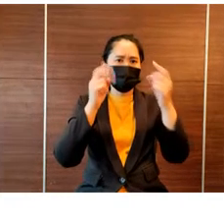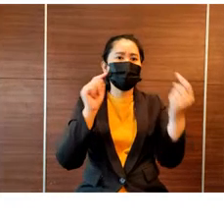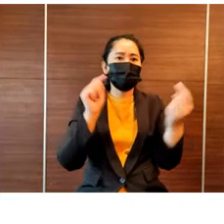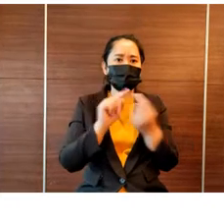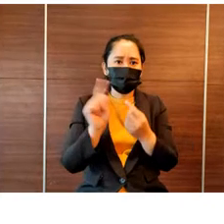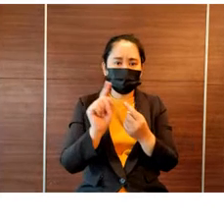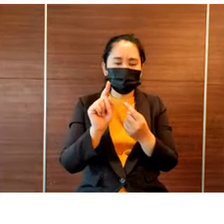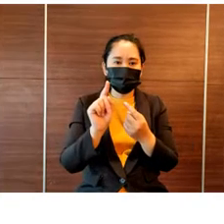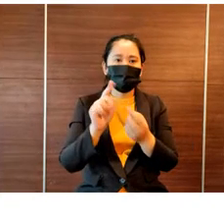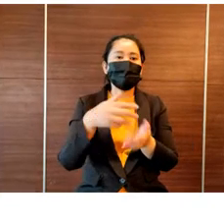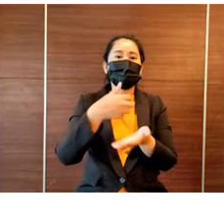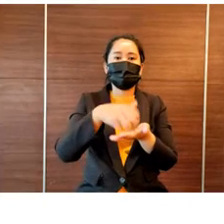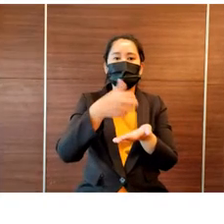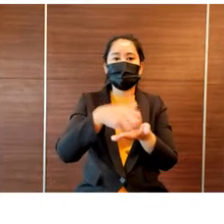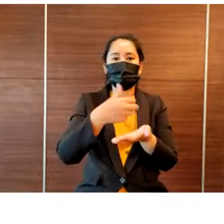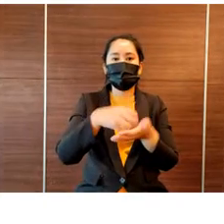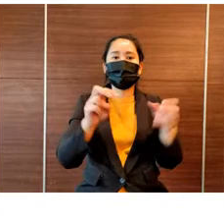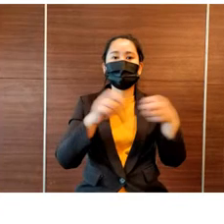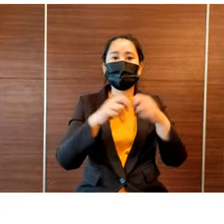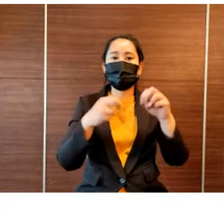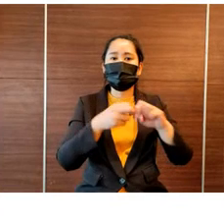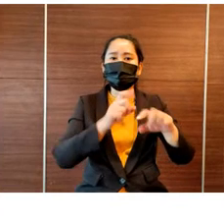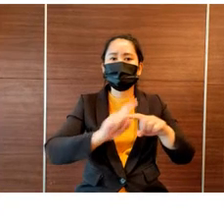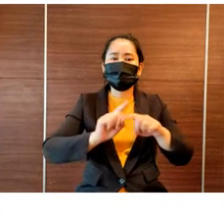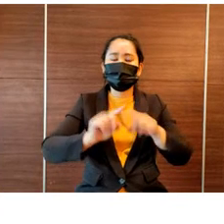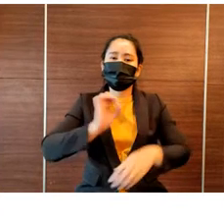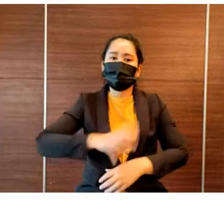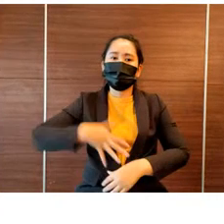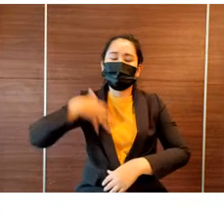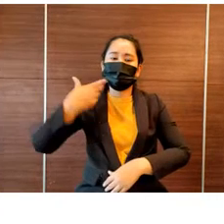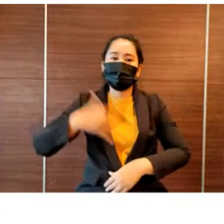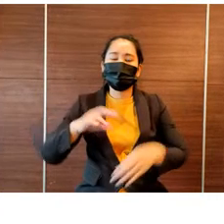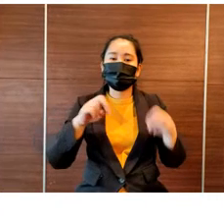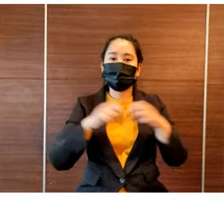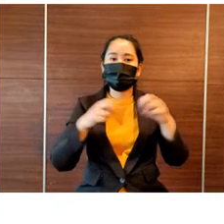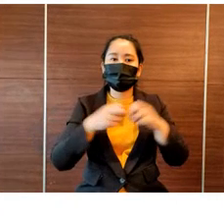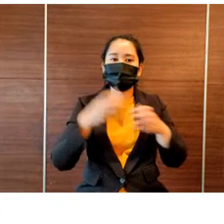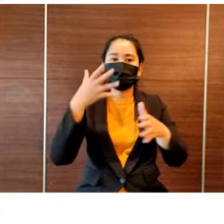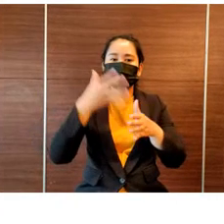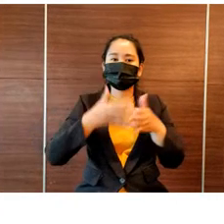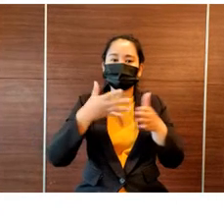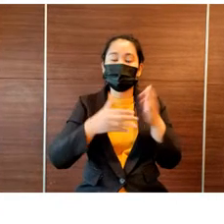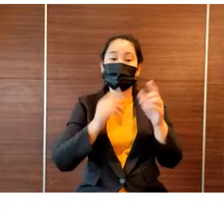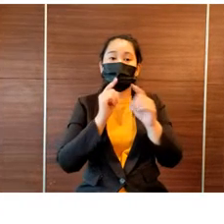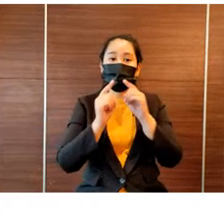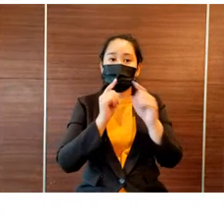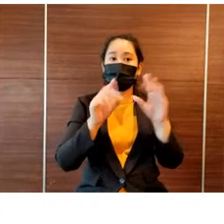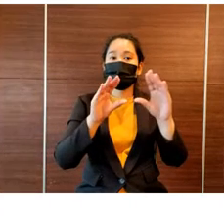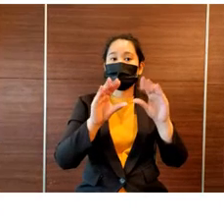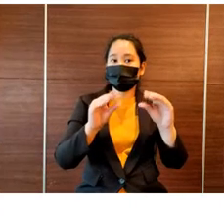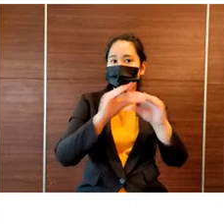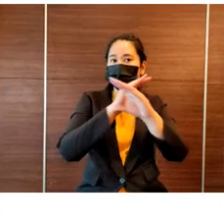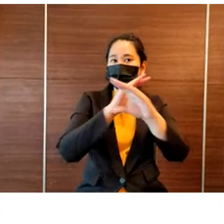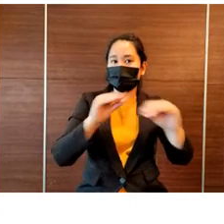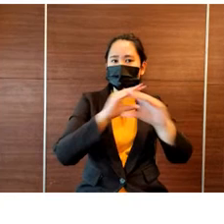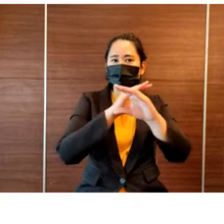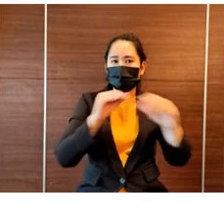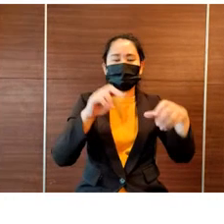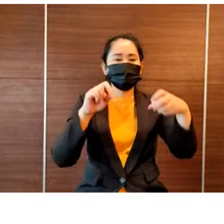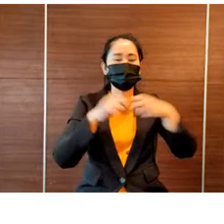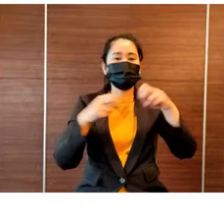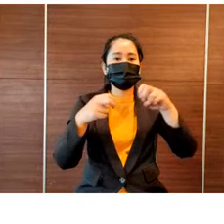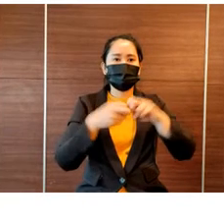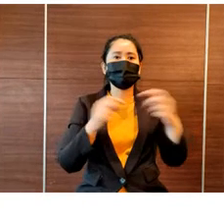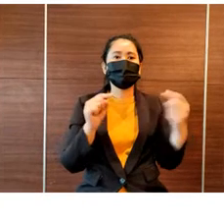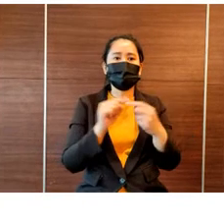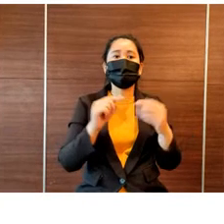ามุมมองค่ะความต้องการข้อกังวลต่างๆที่เป็นอุปสรรคเพื่อหารือในเรื่องของการแก้ไขปัญหาโดยเฉพาะเรื่องของ